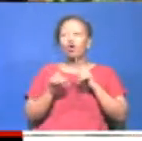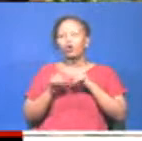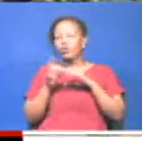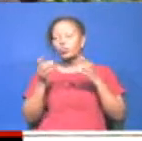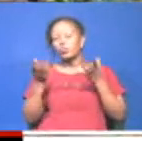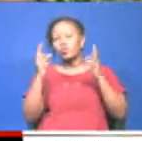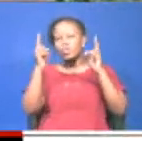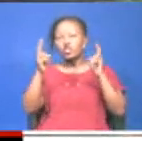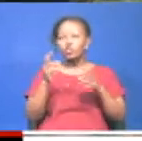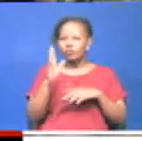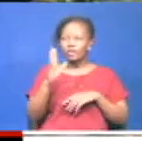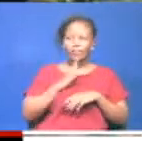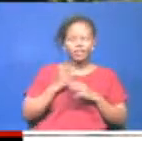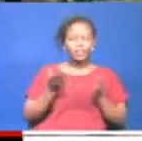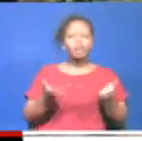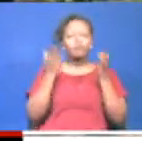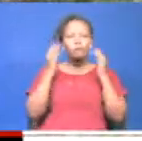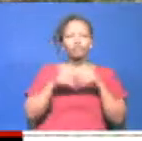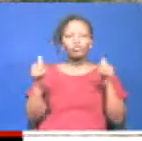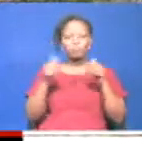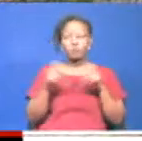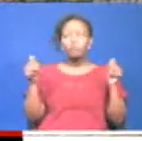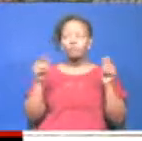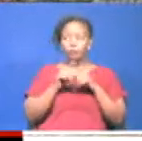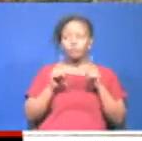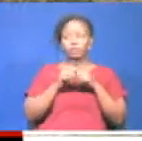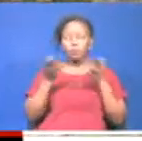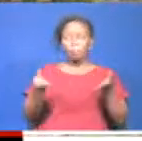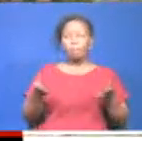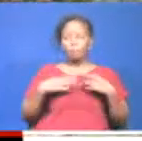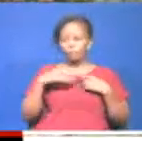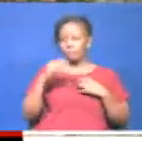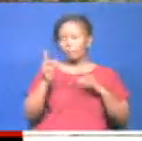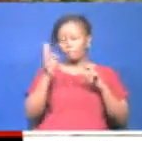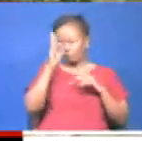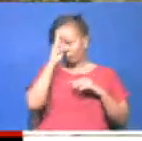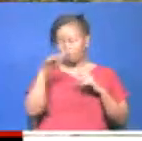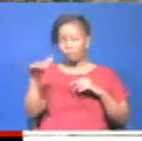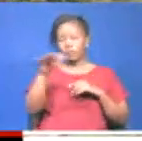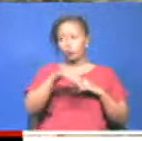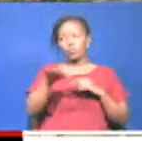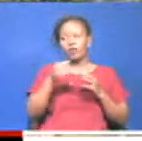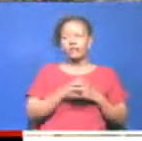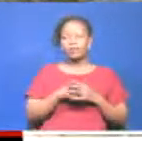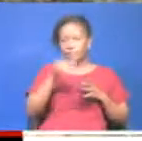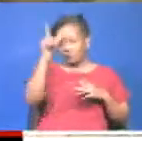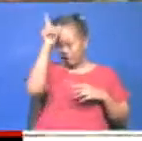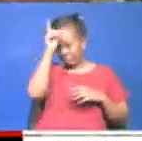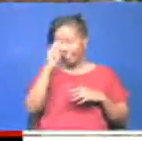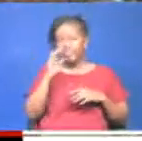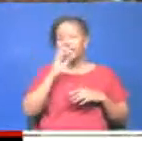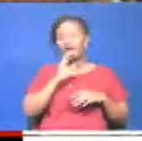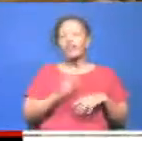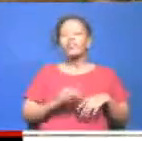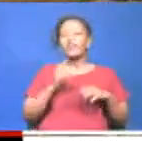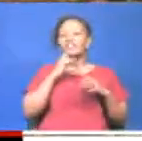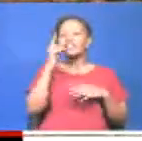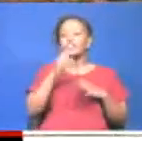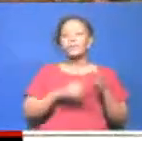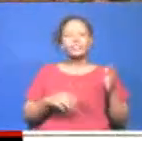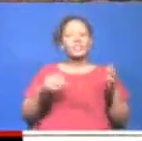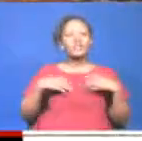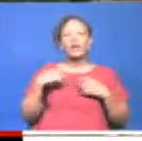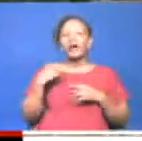security, ndio naona hata serikali yetu iko nagumu. Village elders say that they have been meeting with the aggressors and they have since apologized for